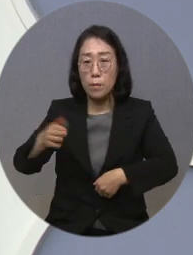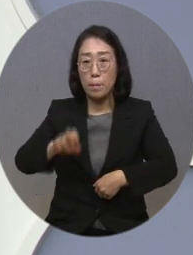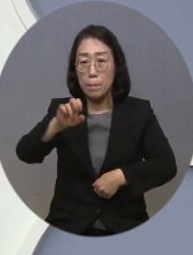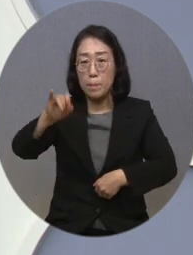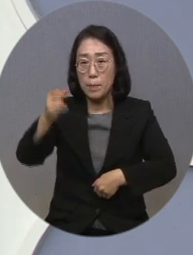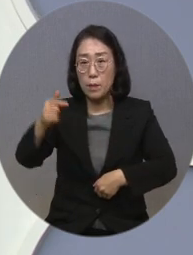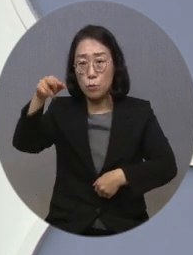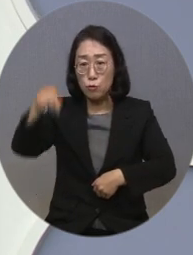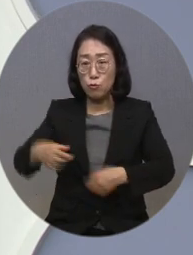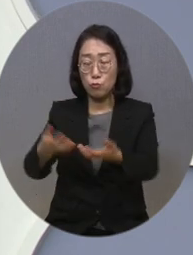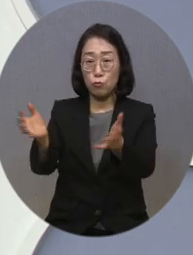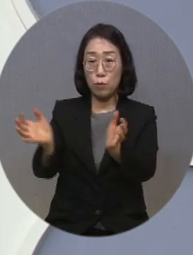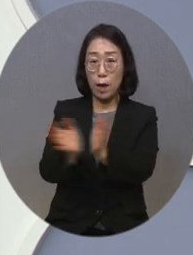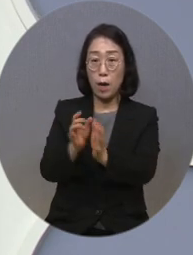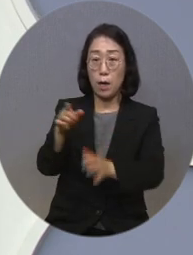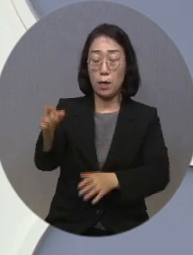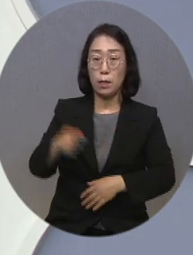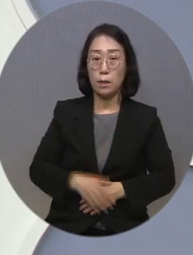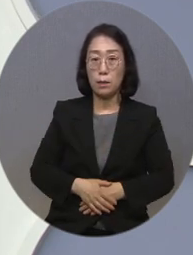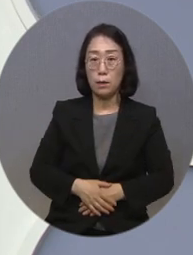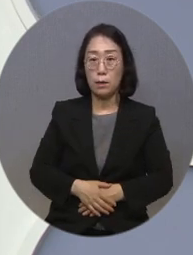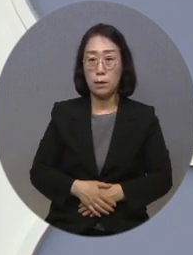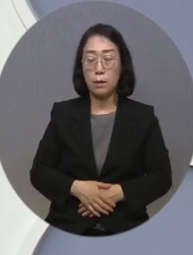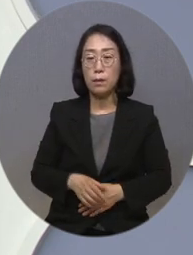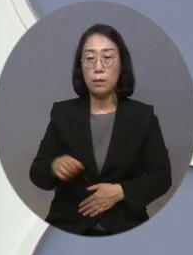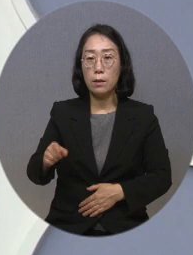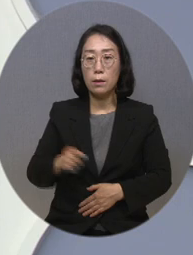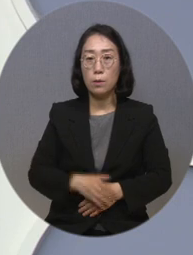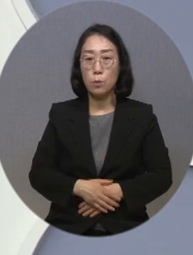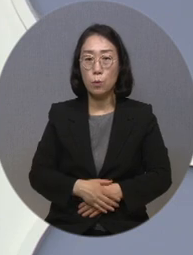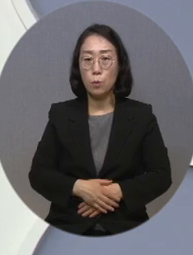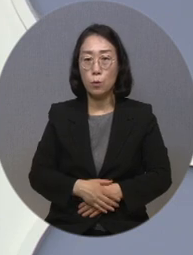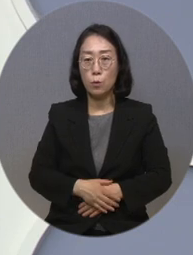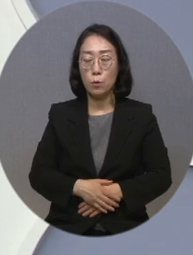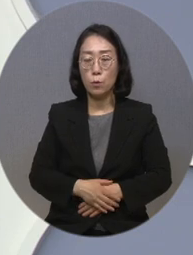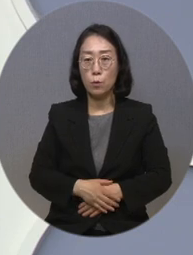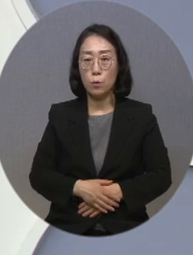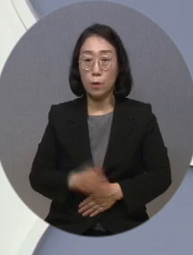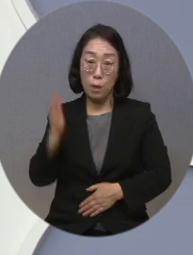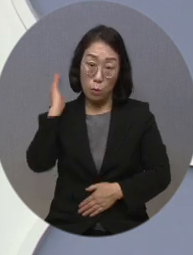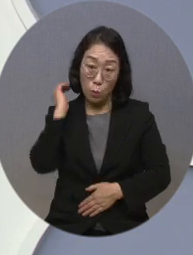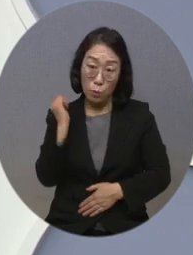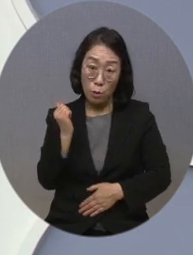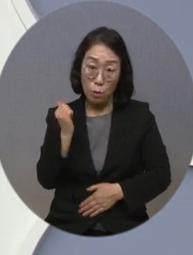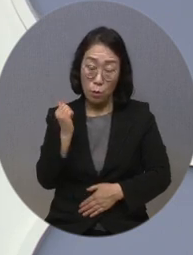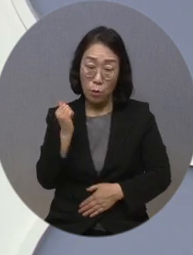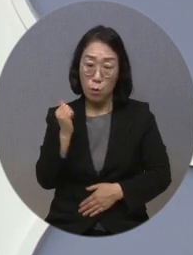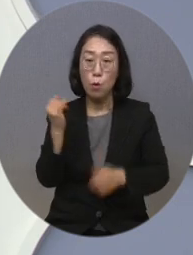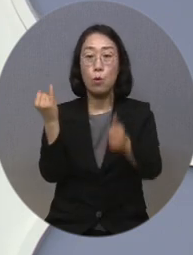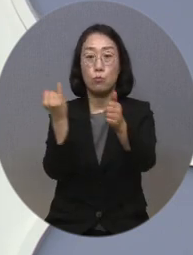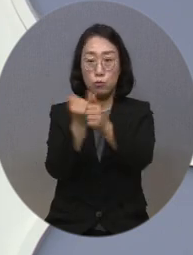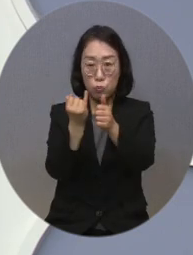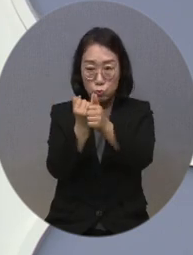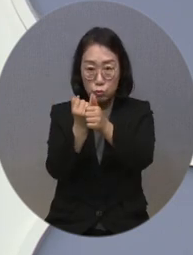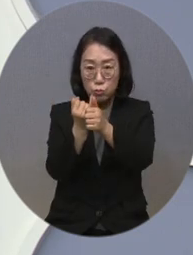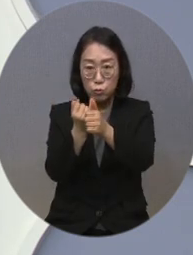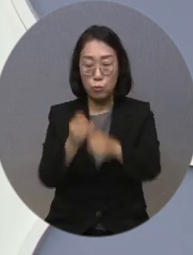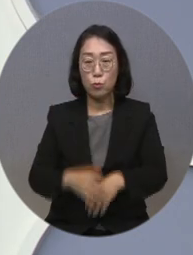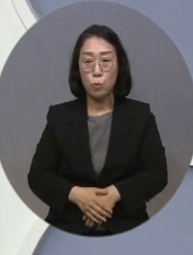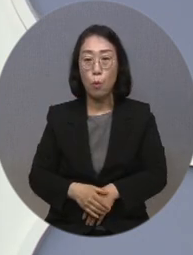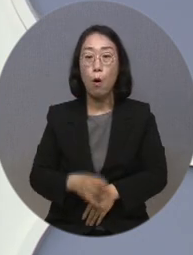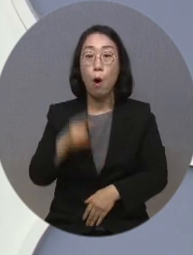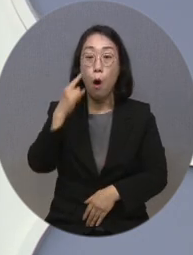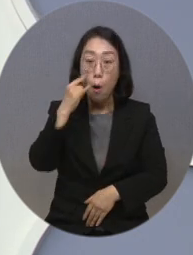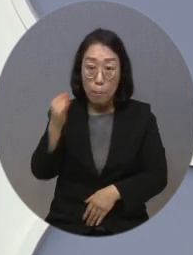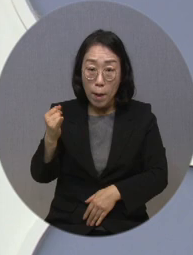민주당이 생각지도 않게 당선인 본인 또 부인 되시는 분 또 장모 되시는 분 그래서